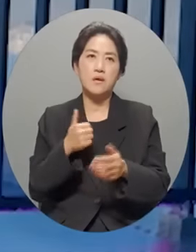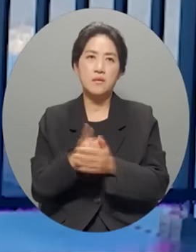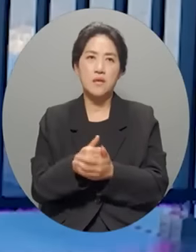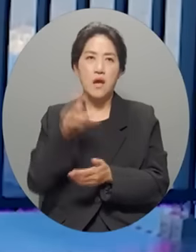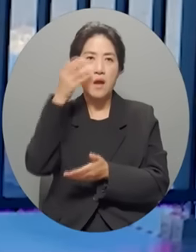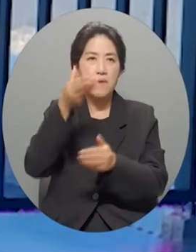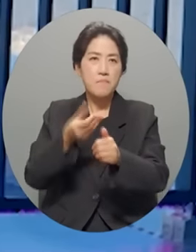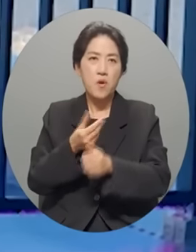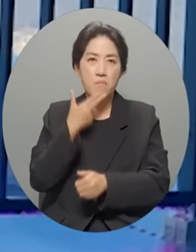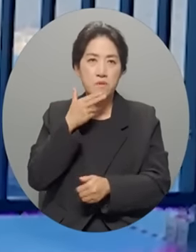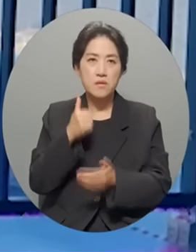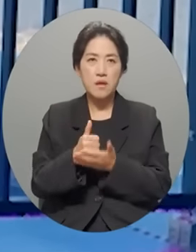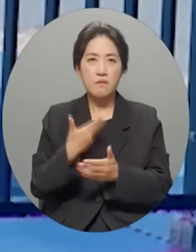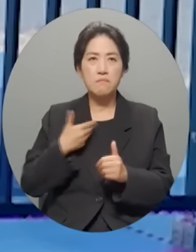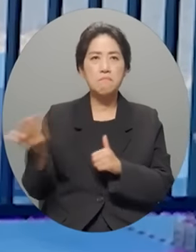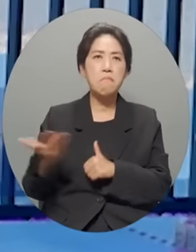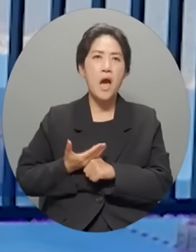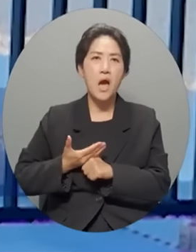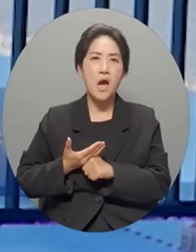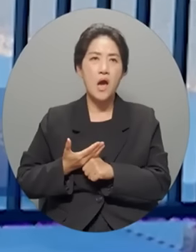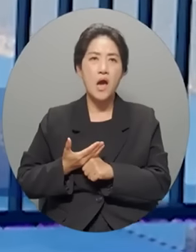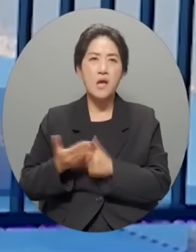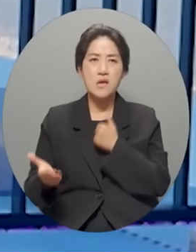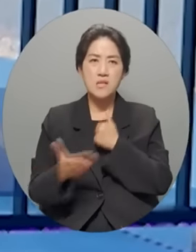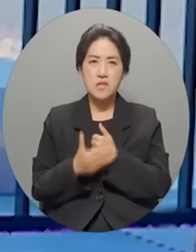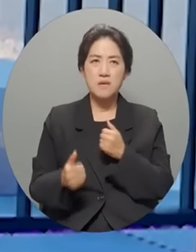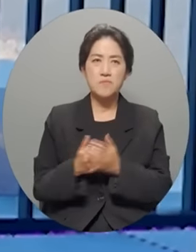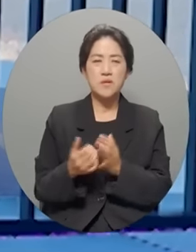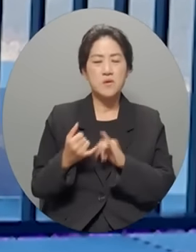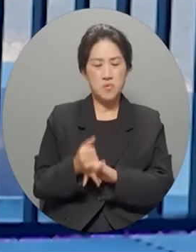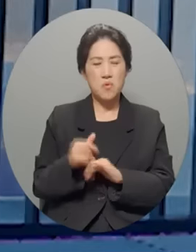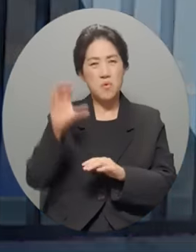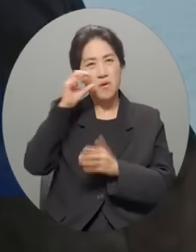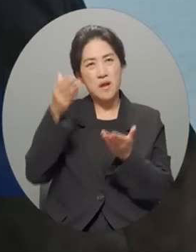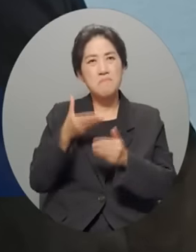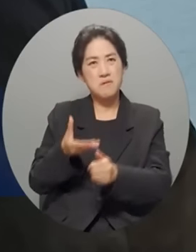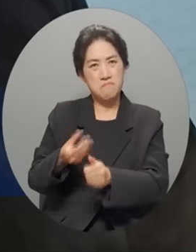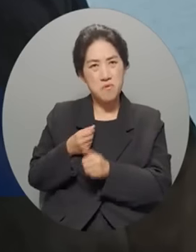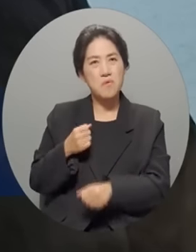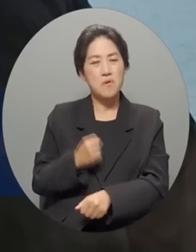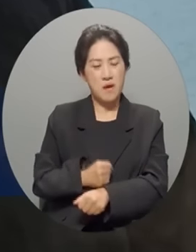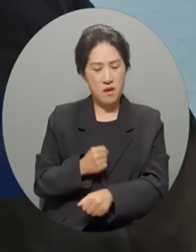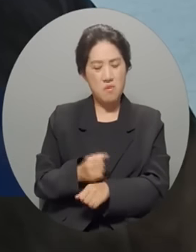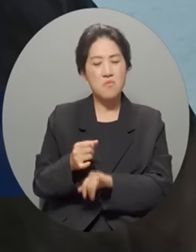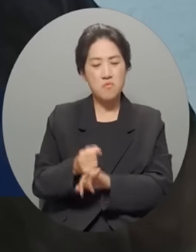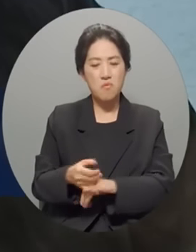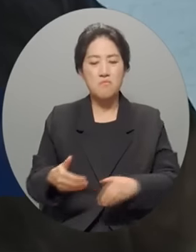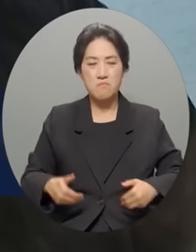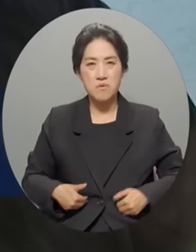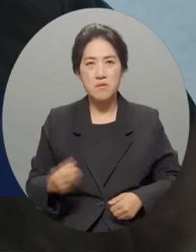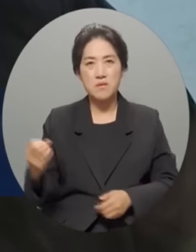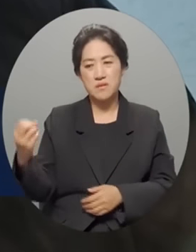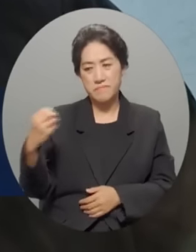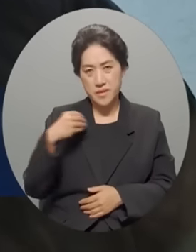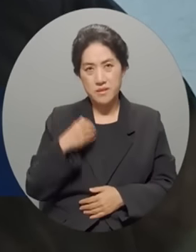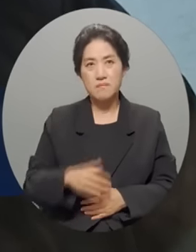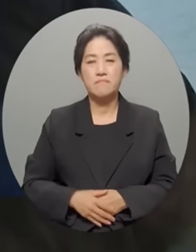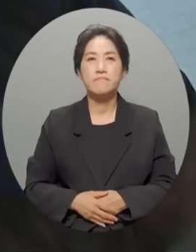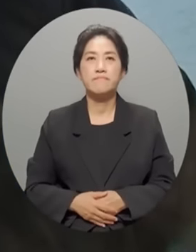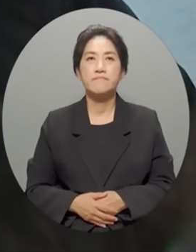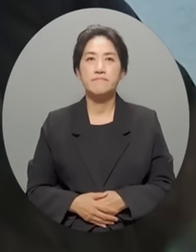안 쓰면은 내가 여기에서 정리가 될 수 있어. 그래서 알바를 꼭 써야 돼. 라고 그렇게 얘기를 했었어요.